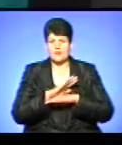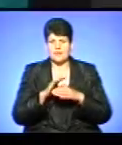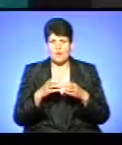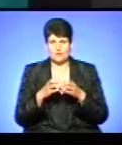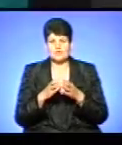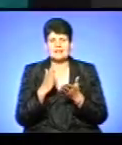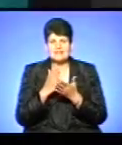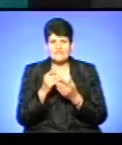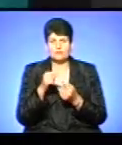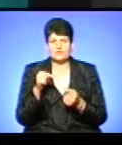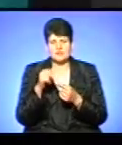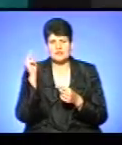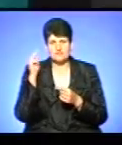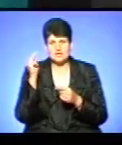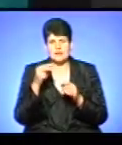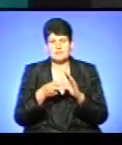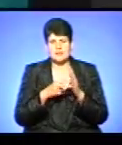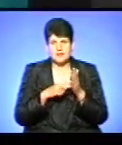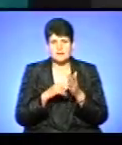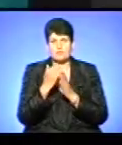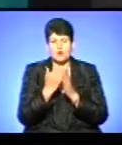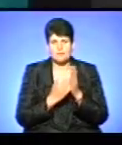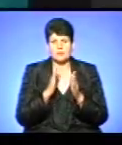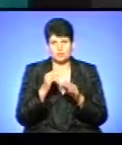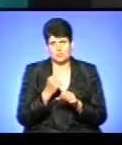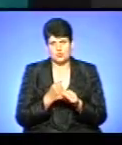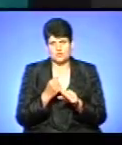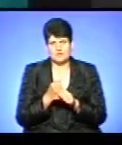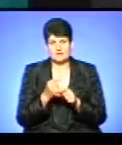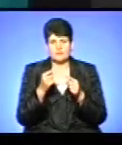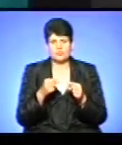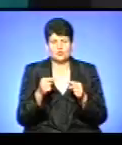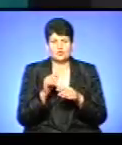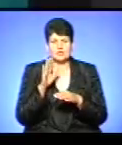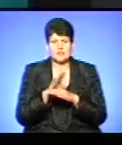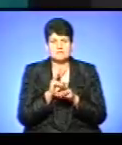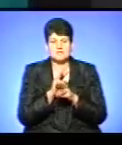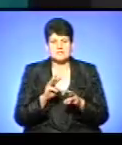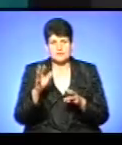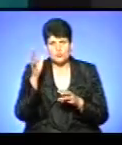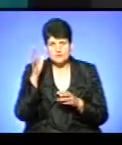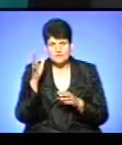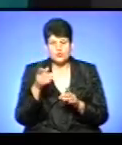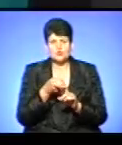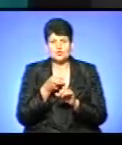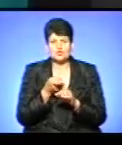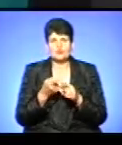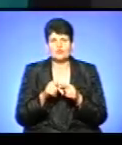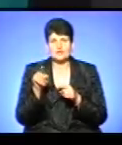відповідні музики. Навчальні плани, програми, згідно яких ми будемо працювати, відповідно до наказу Міністерства освіти і науки стосовно